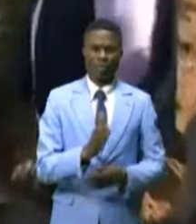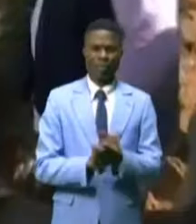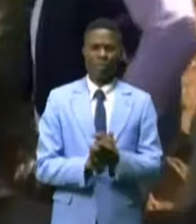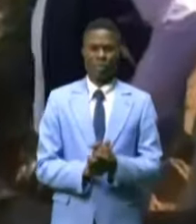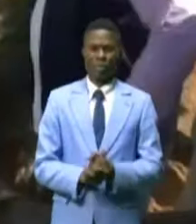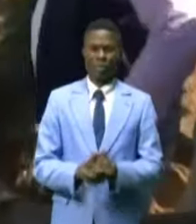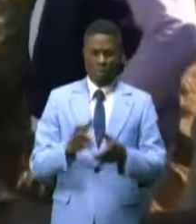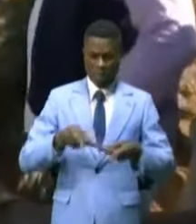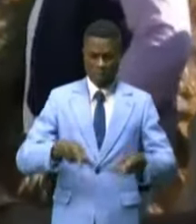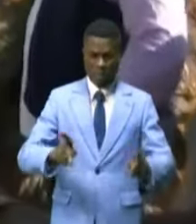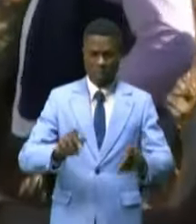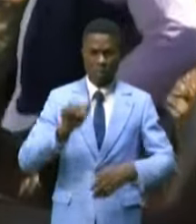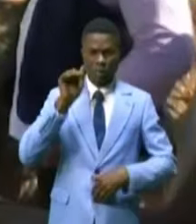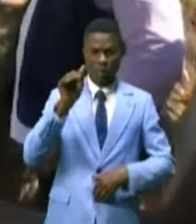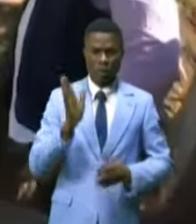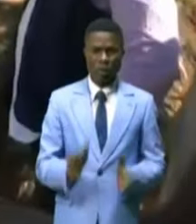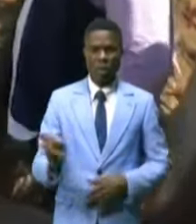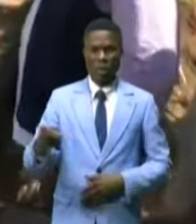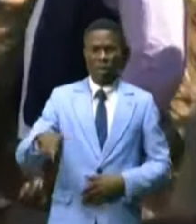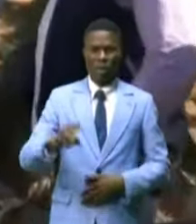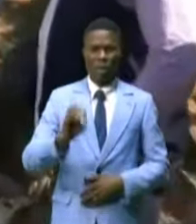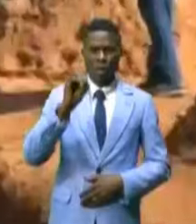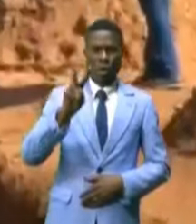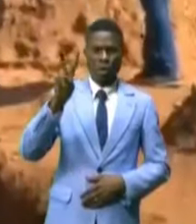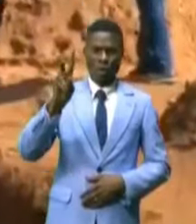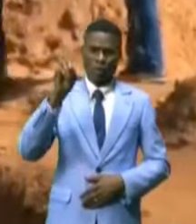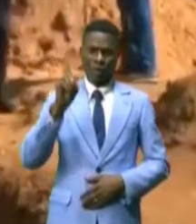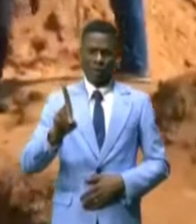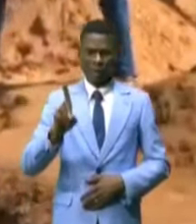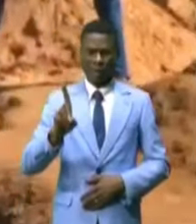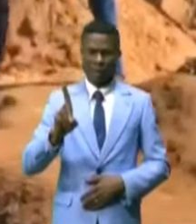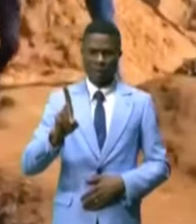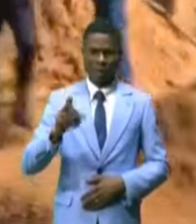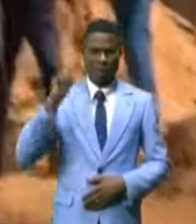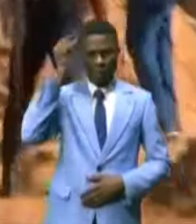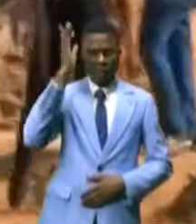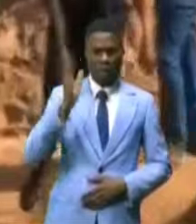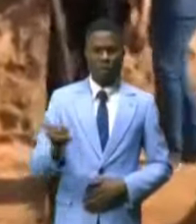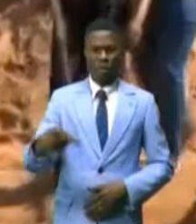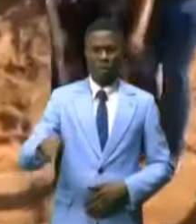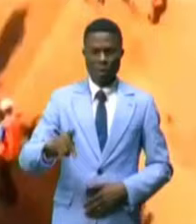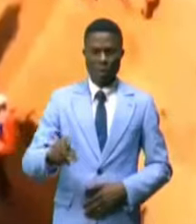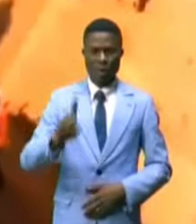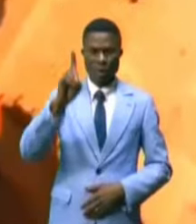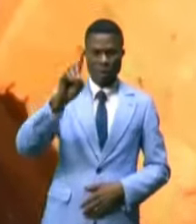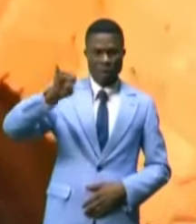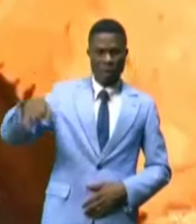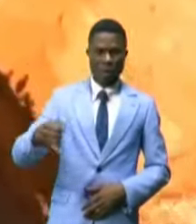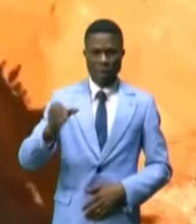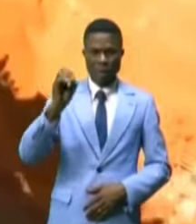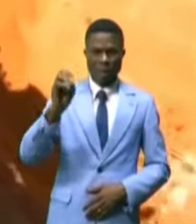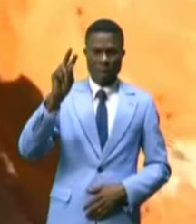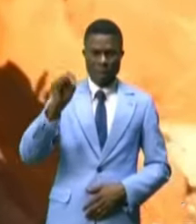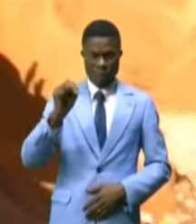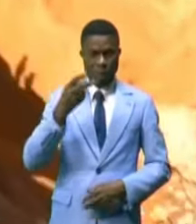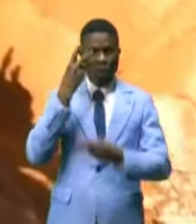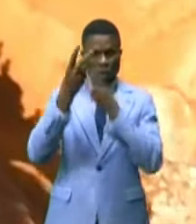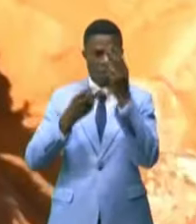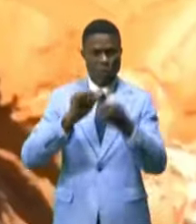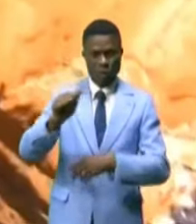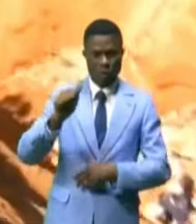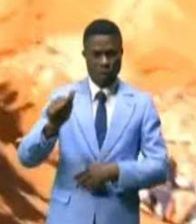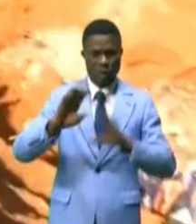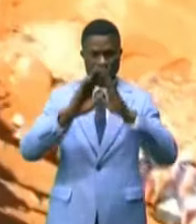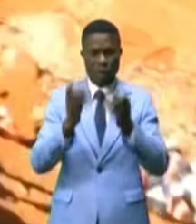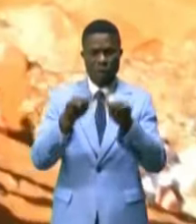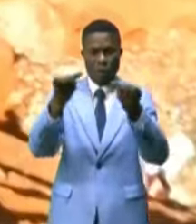Sous la conduite du directeur provincial de l'OVD, Jimmy Nkula, le gouverneur de province, John Kabeya Shikai, a passé au peigne fin tous les